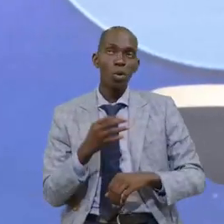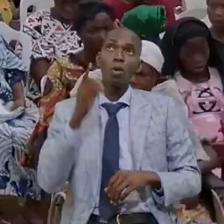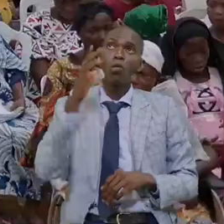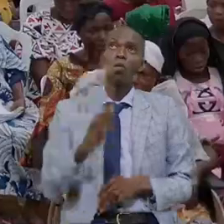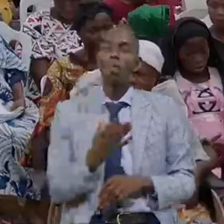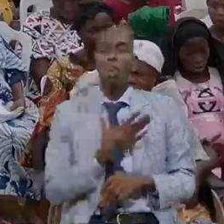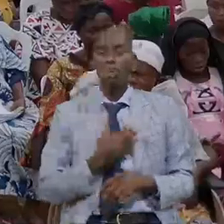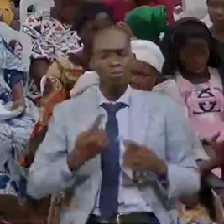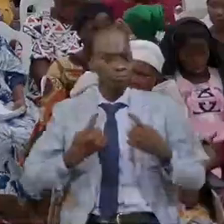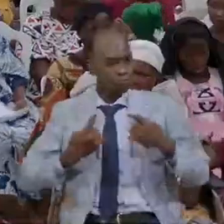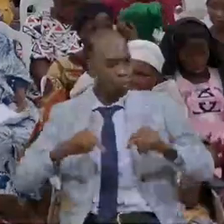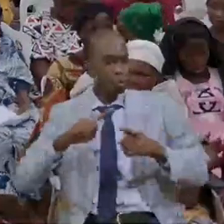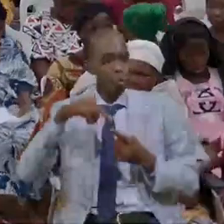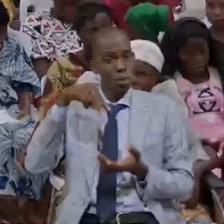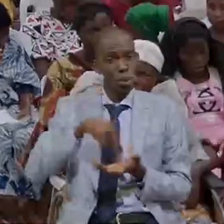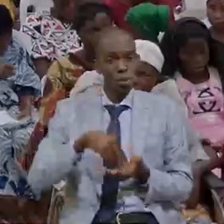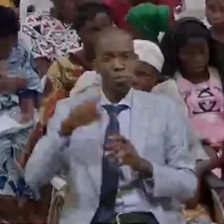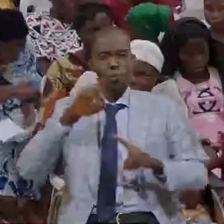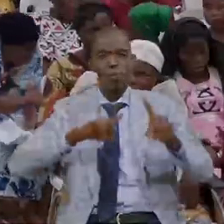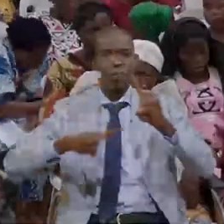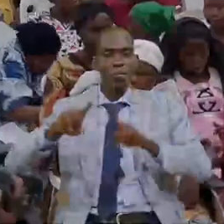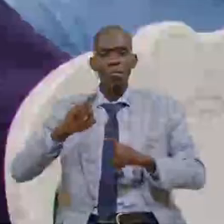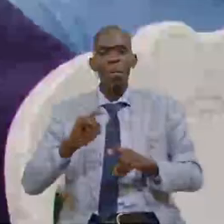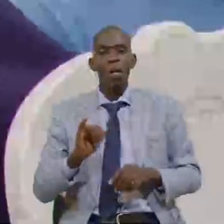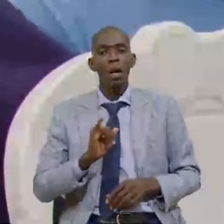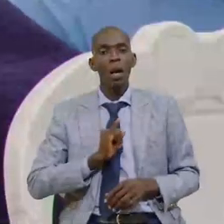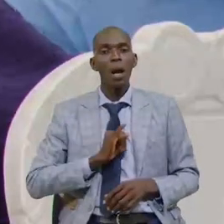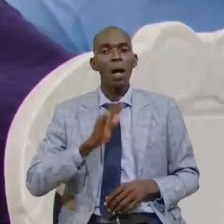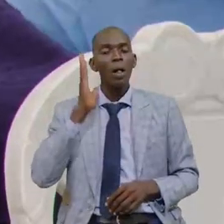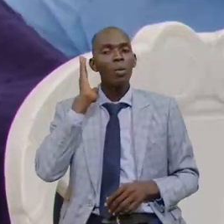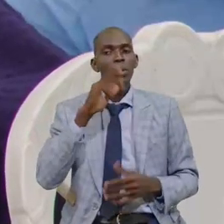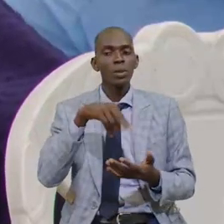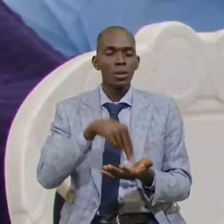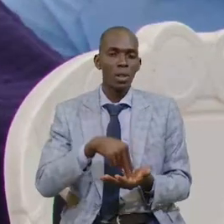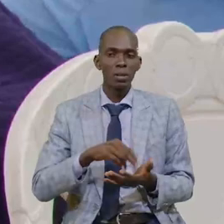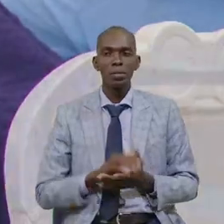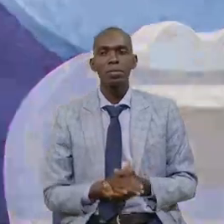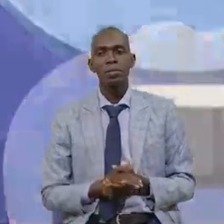fais tout pour tenir ferme. Je vais tenir. Je vais tenir.